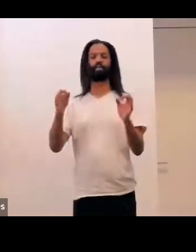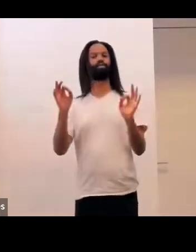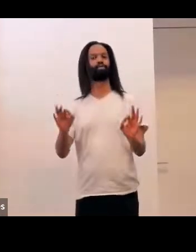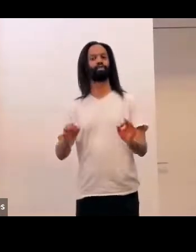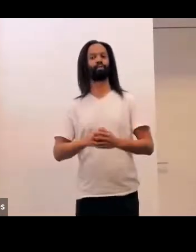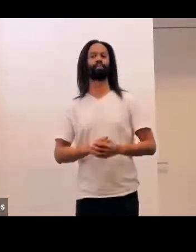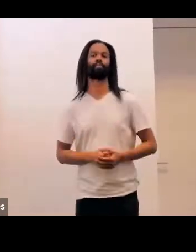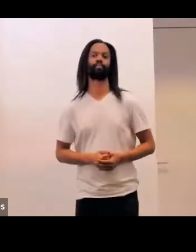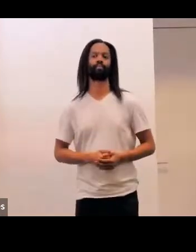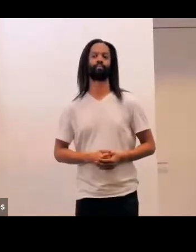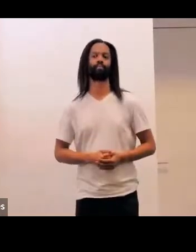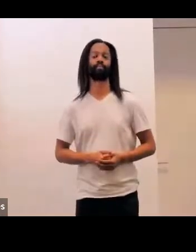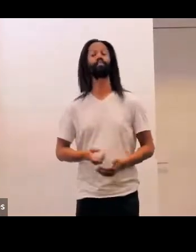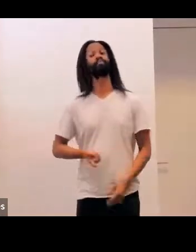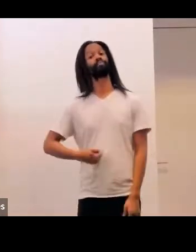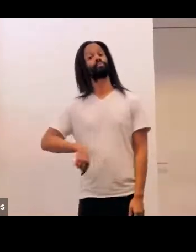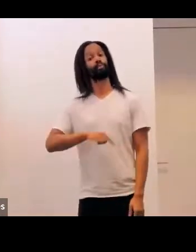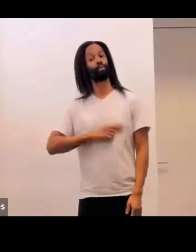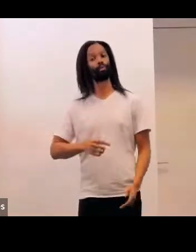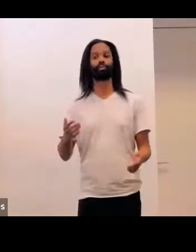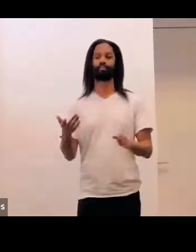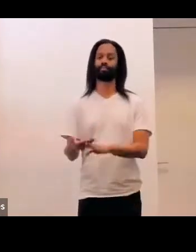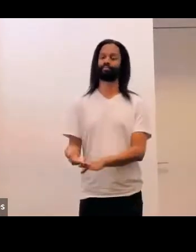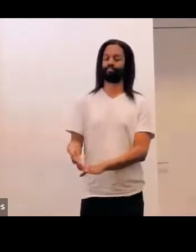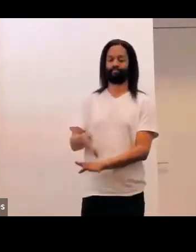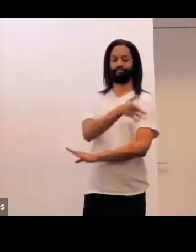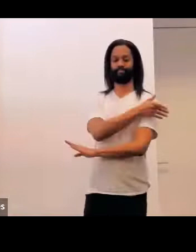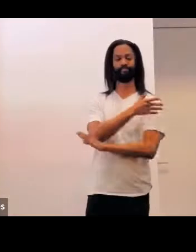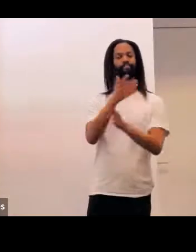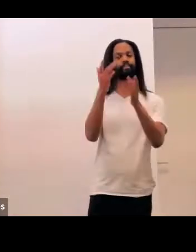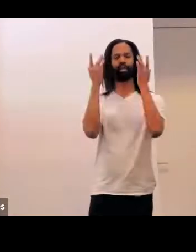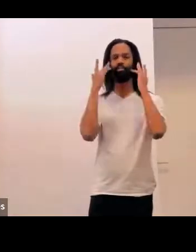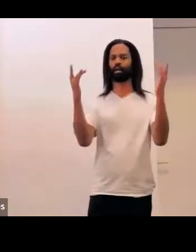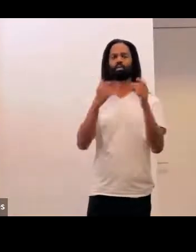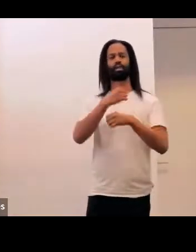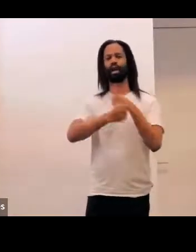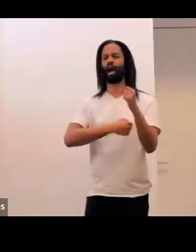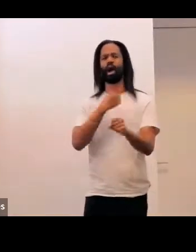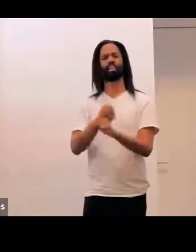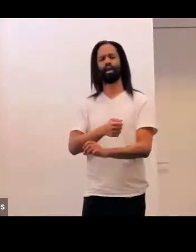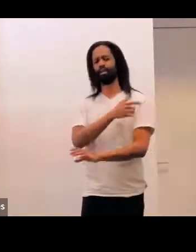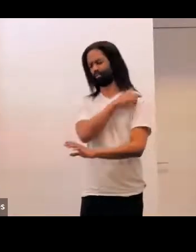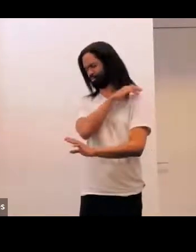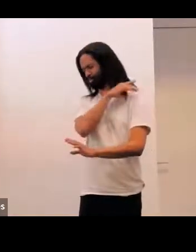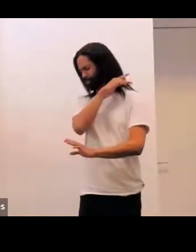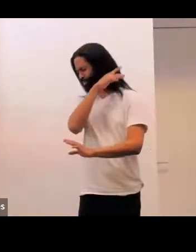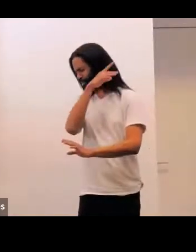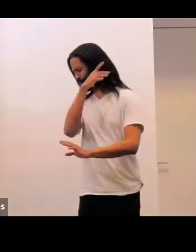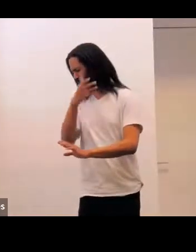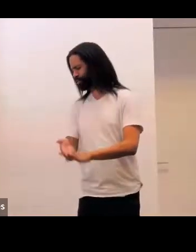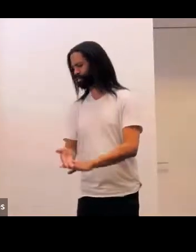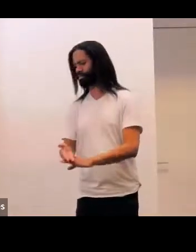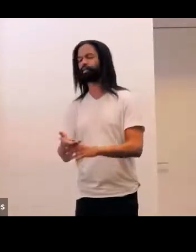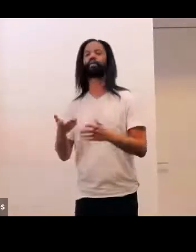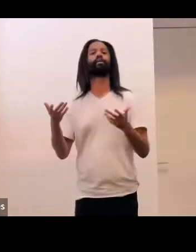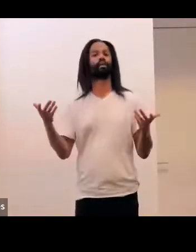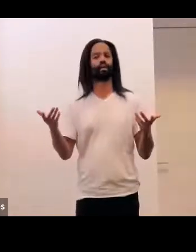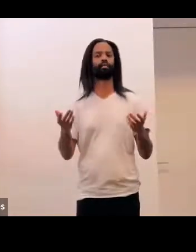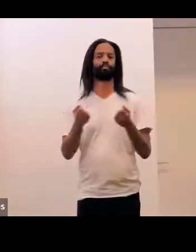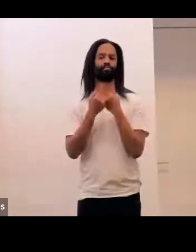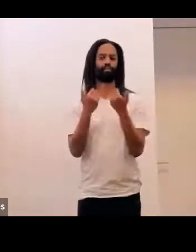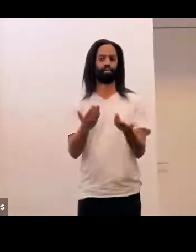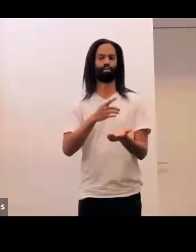en nous prévalant de notre expérience du marché des années écoulées, nous avons proposé de le